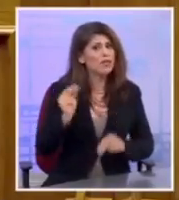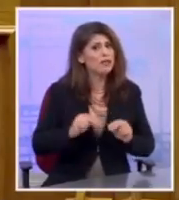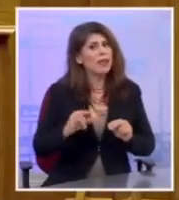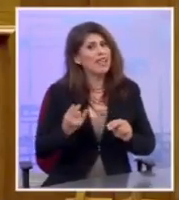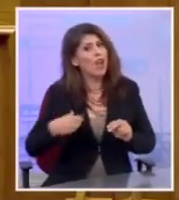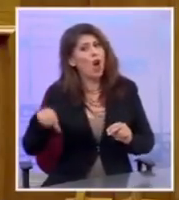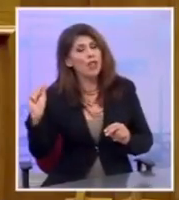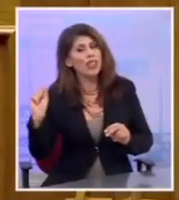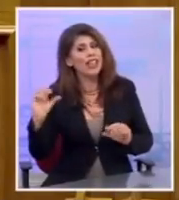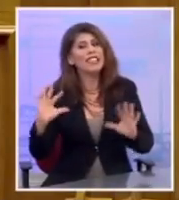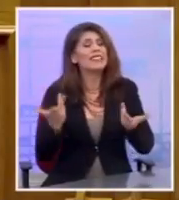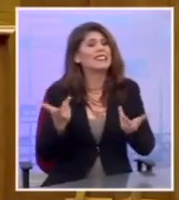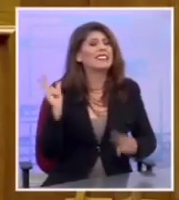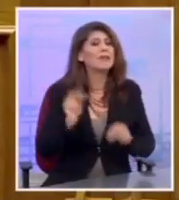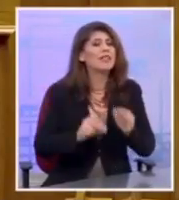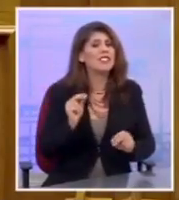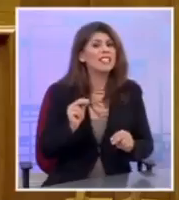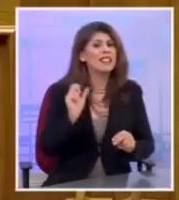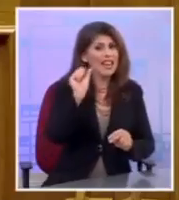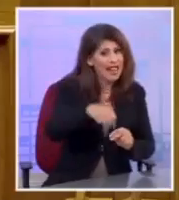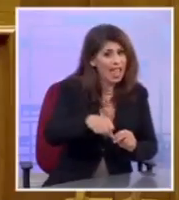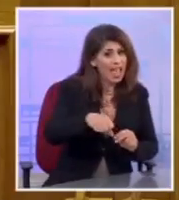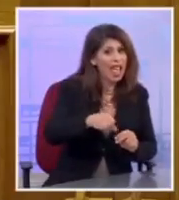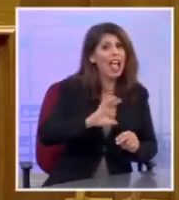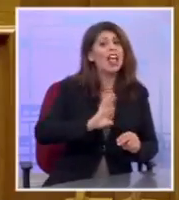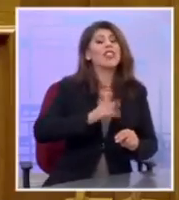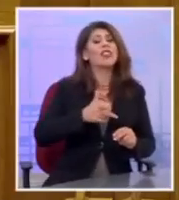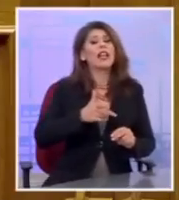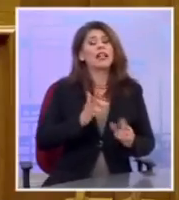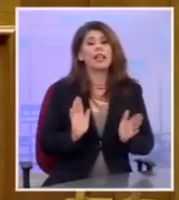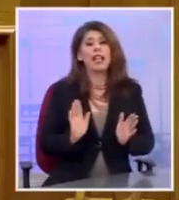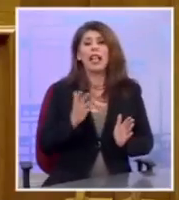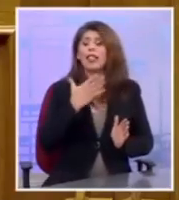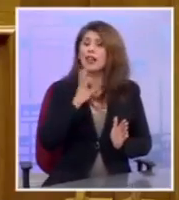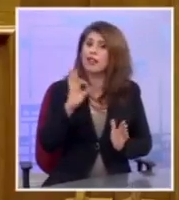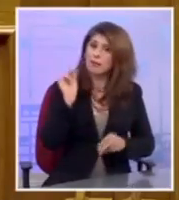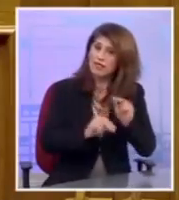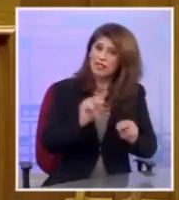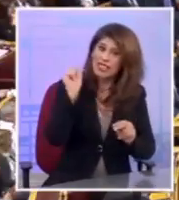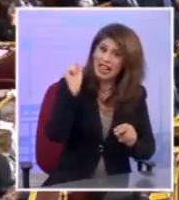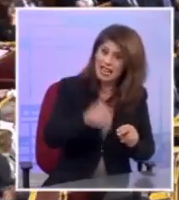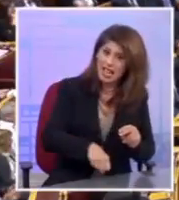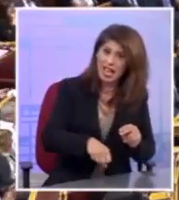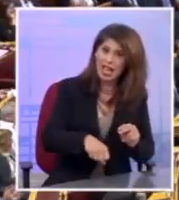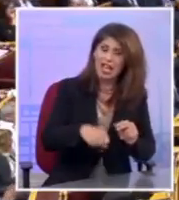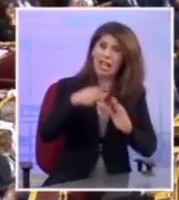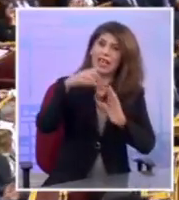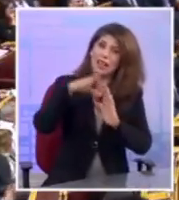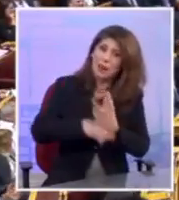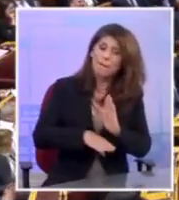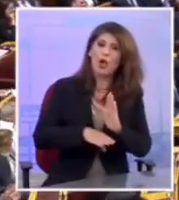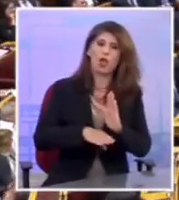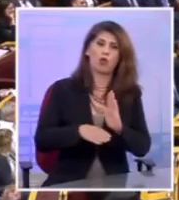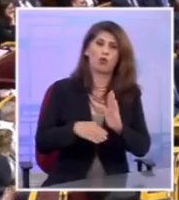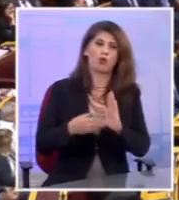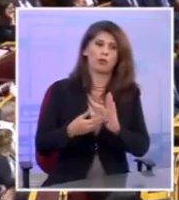όχι? Τι ψηφίσατε, ναι, δεν θέλατε? Δηλαδή ψηφίσατε ναι για να μειωθούν...